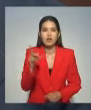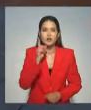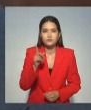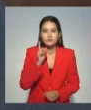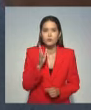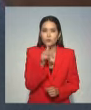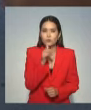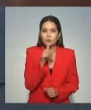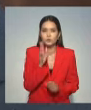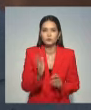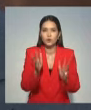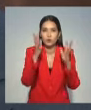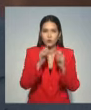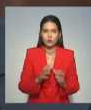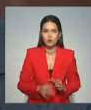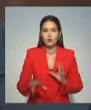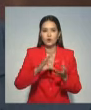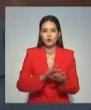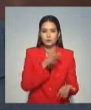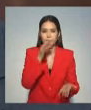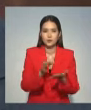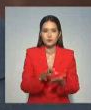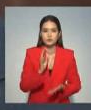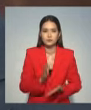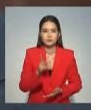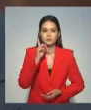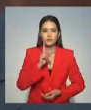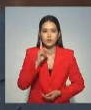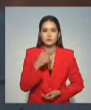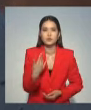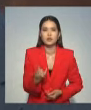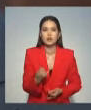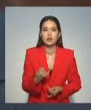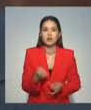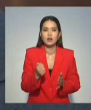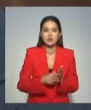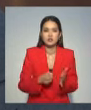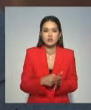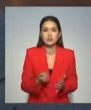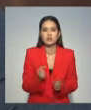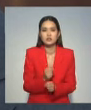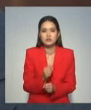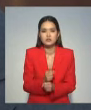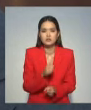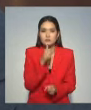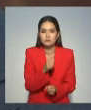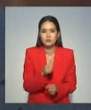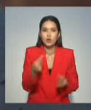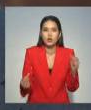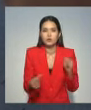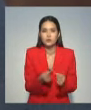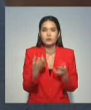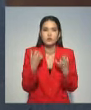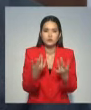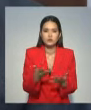расследование. Часть оборудования сейчас находится под завалами. После того, как завалы снимут, получается, мы уже будем смотреть, в каком